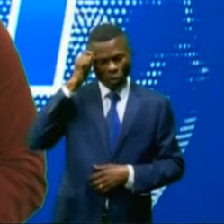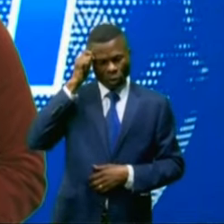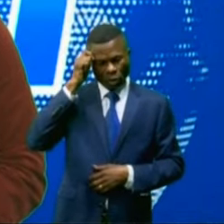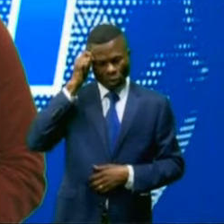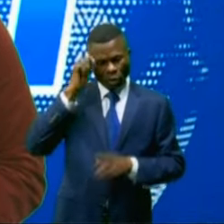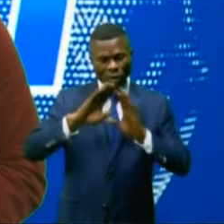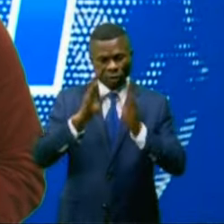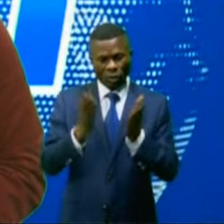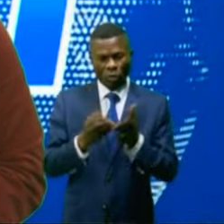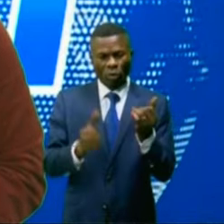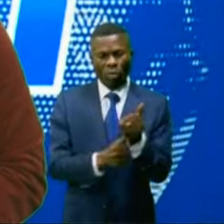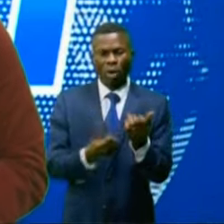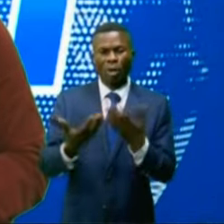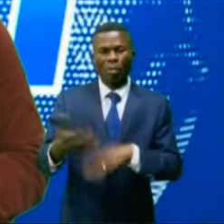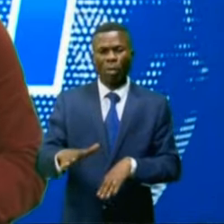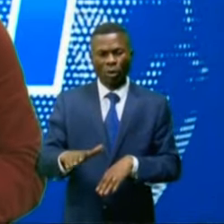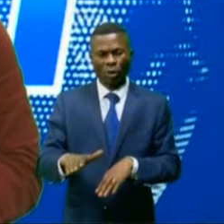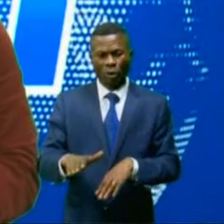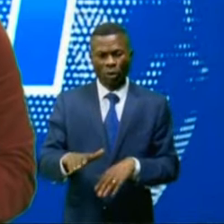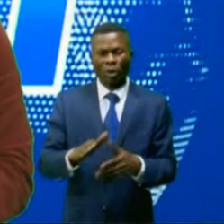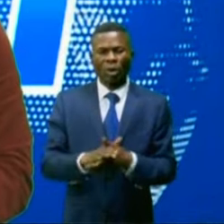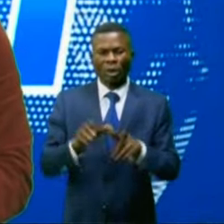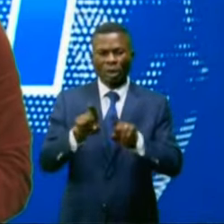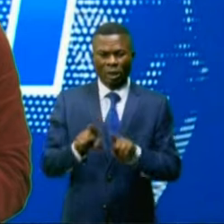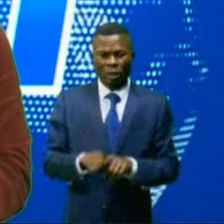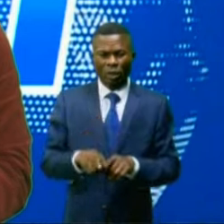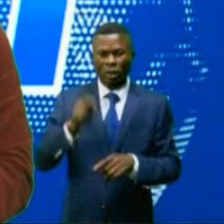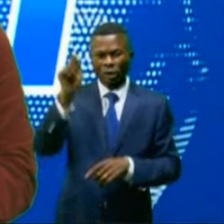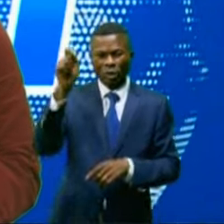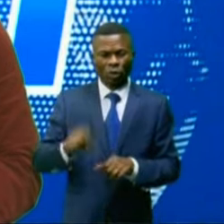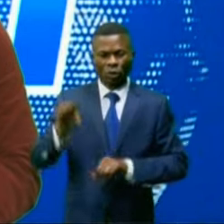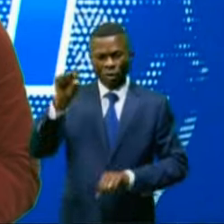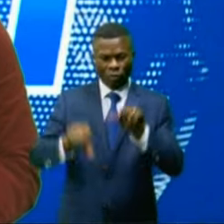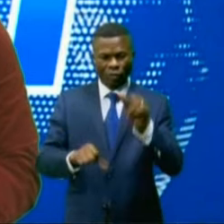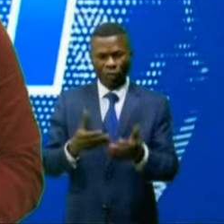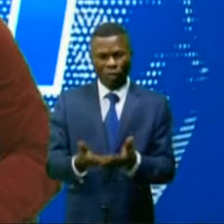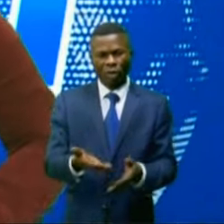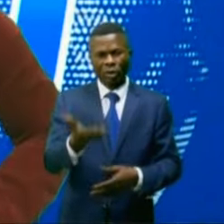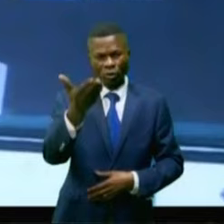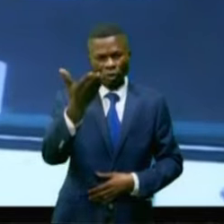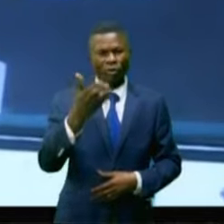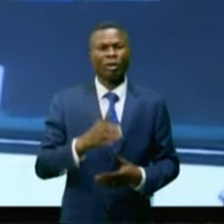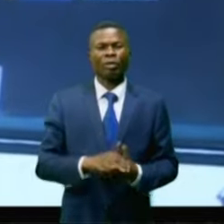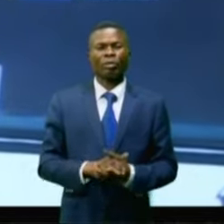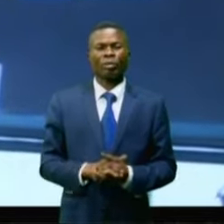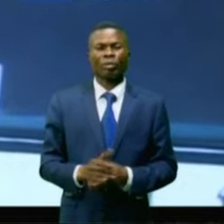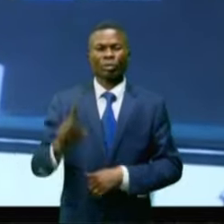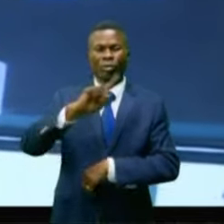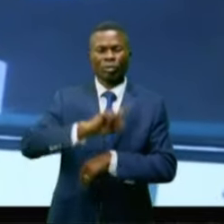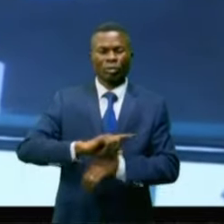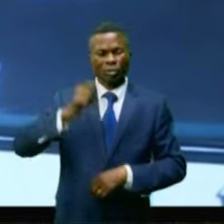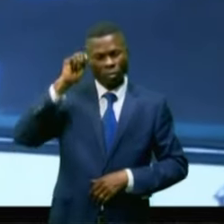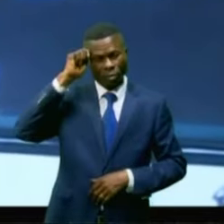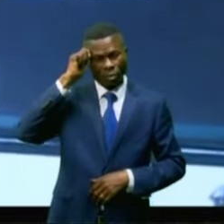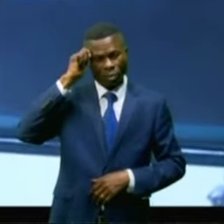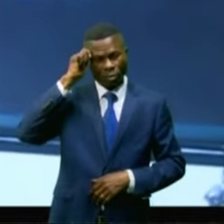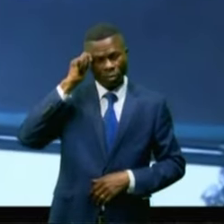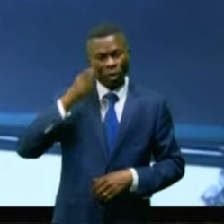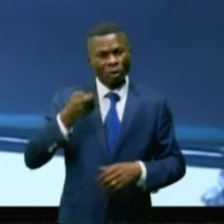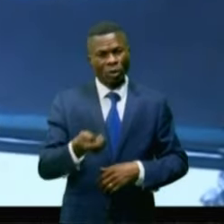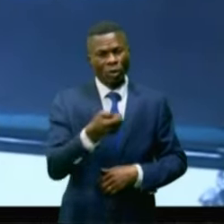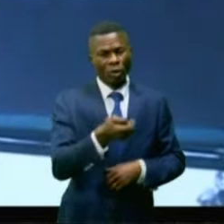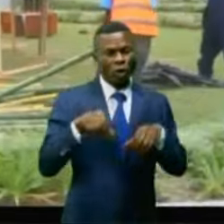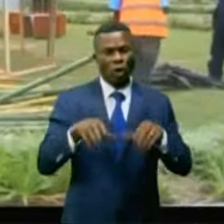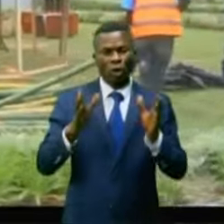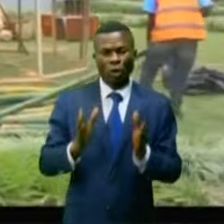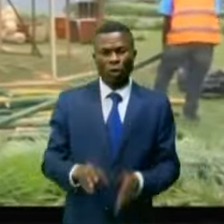mémoire de compatriotes massacrés par les forces du mal. Images et commentaires. Journée commémorative du génocide congolais,